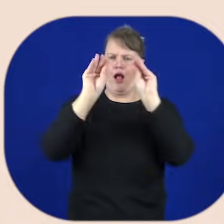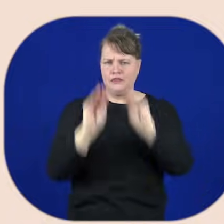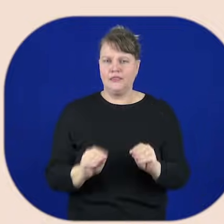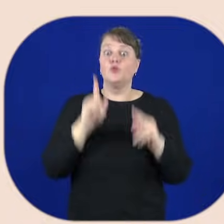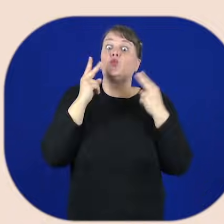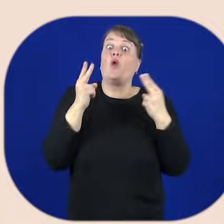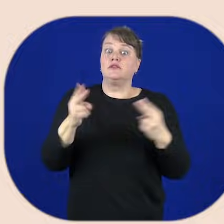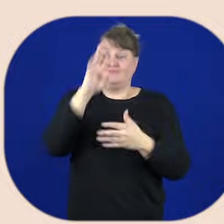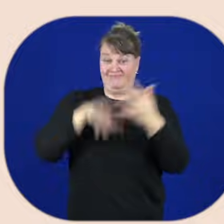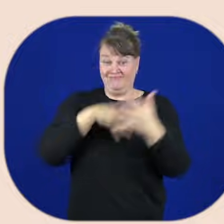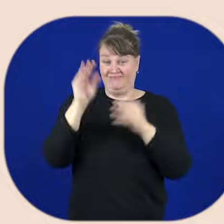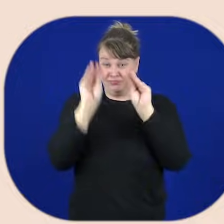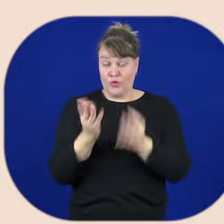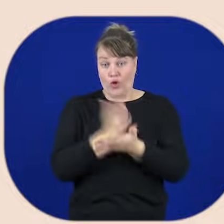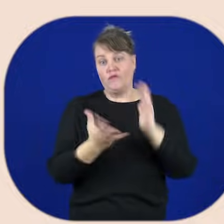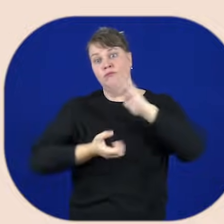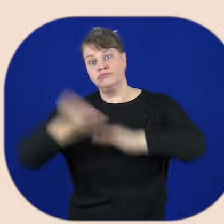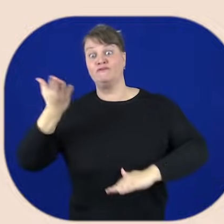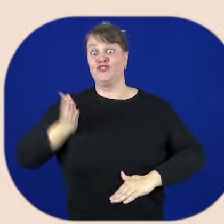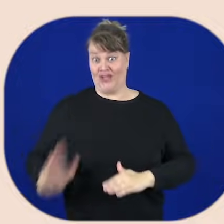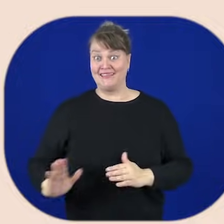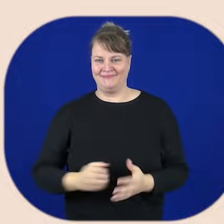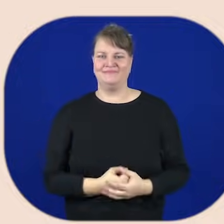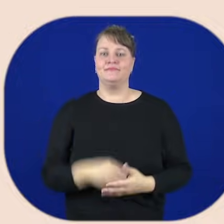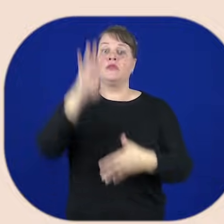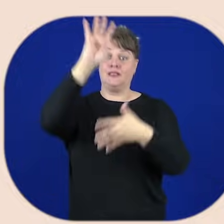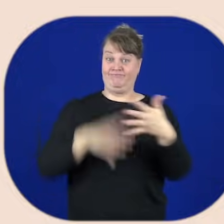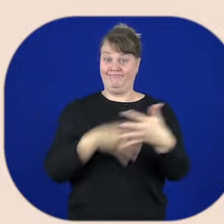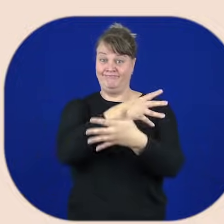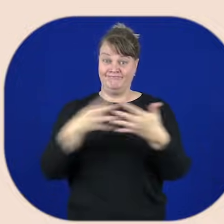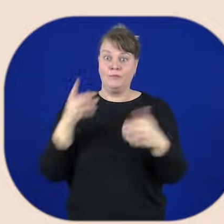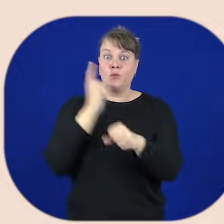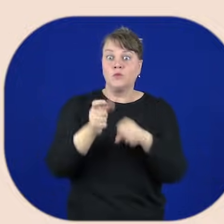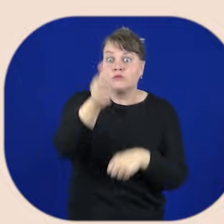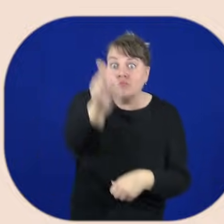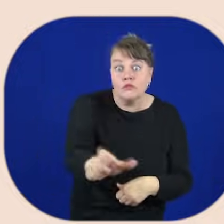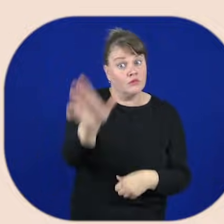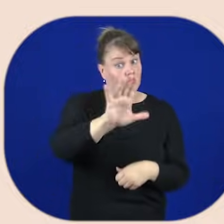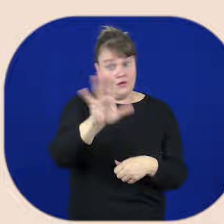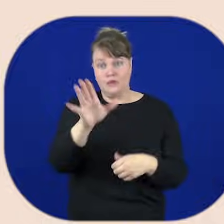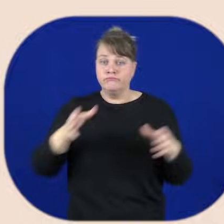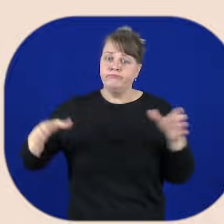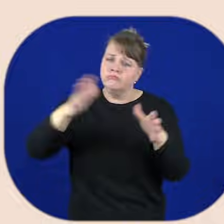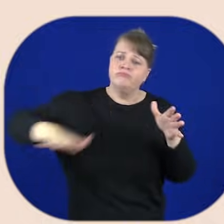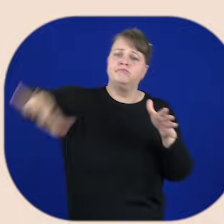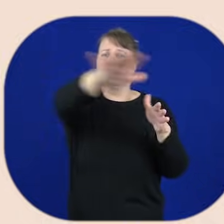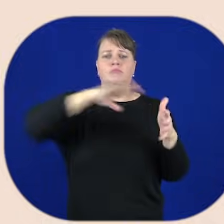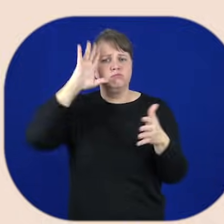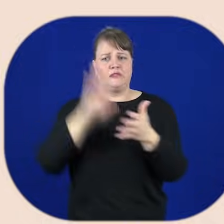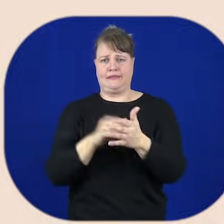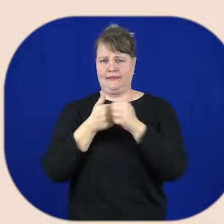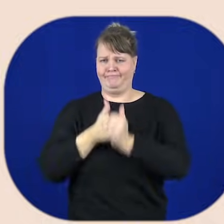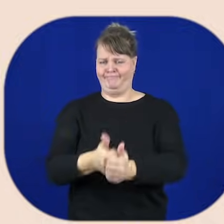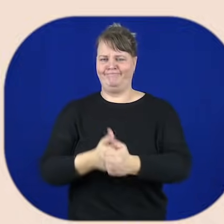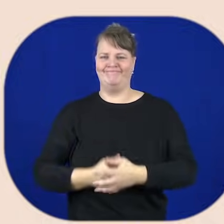formulář uložit a vrátit se k němu později. Je však důležité ho odeslat včas. Formulář je společný pro